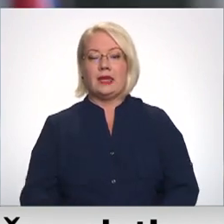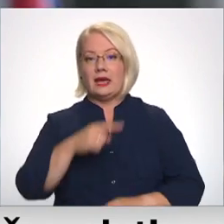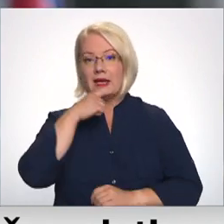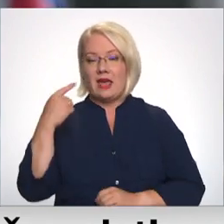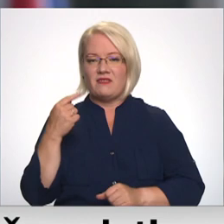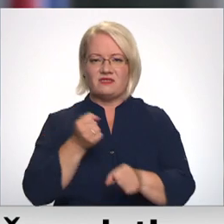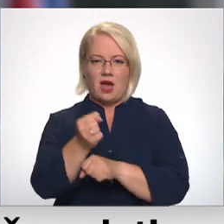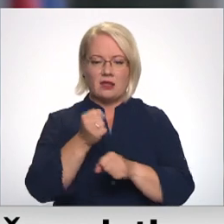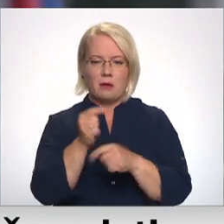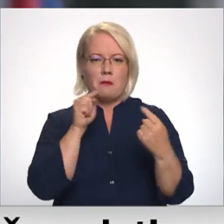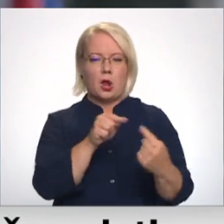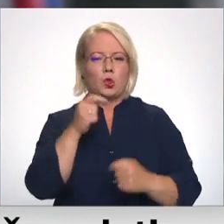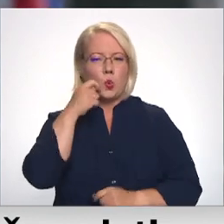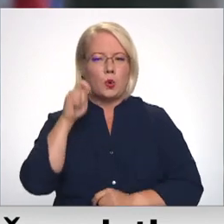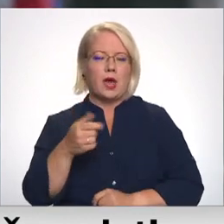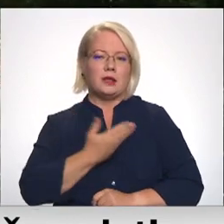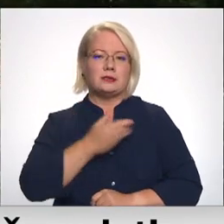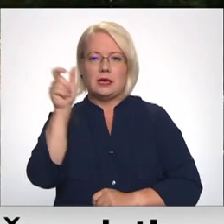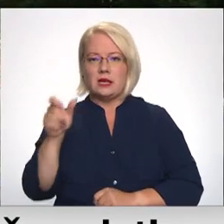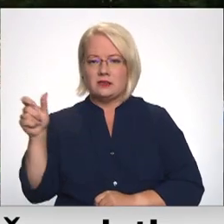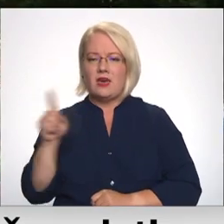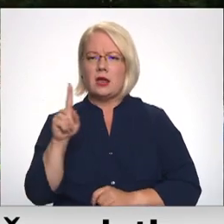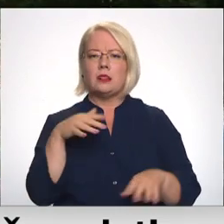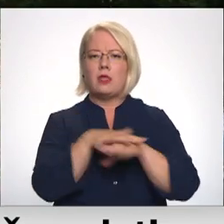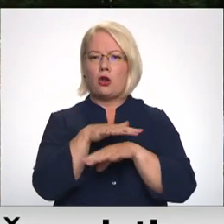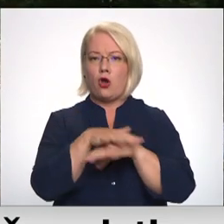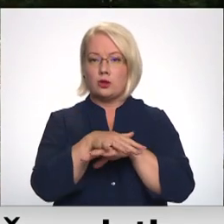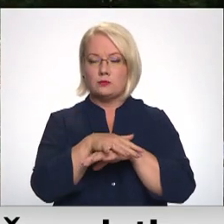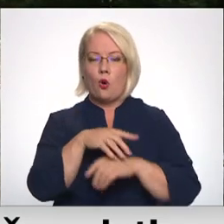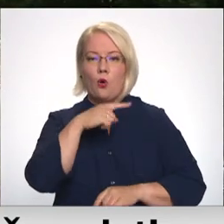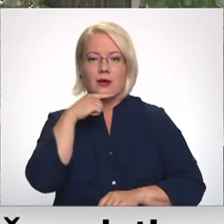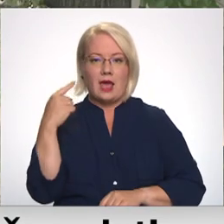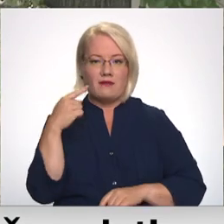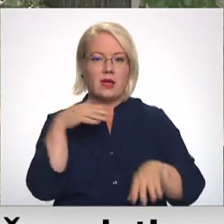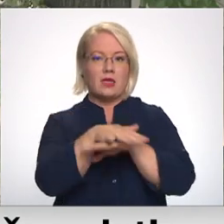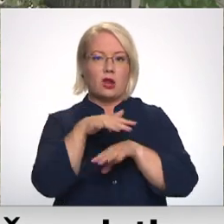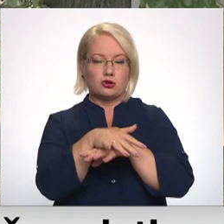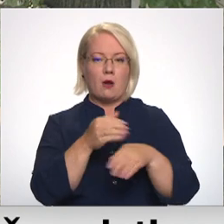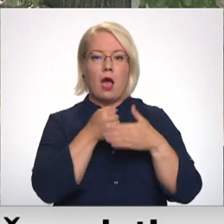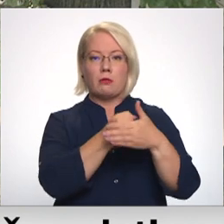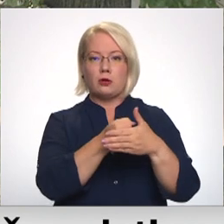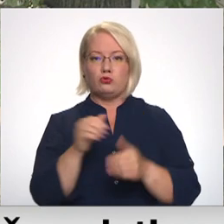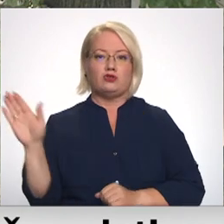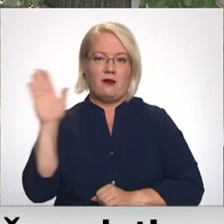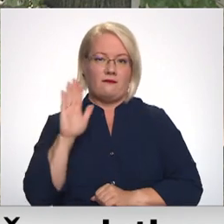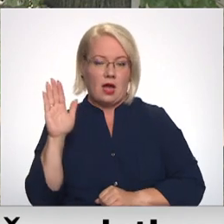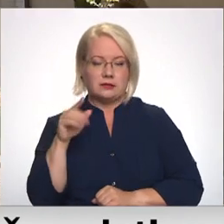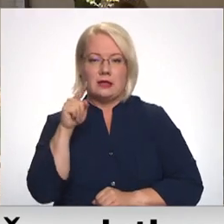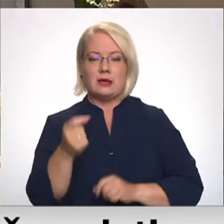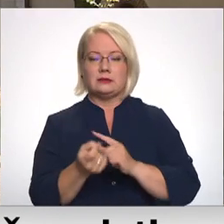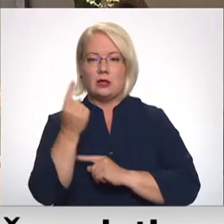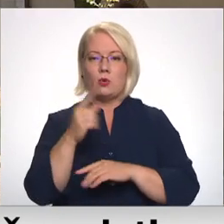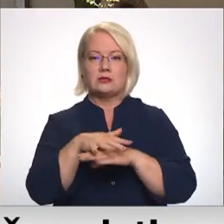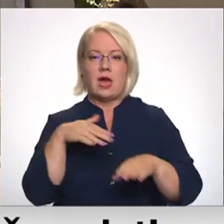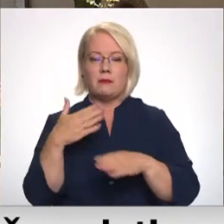Krievijas vardarbība pret Ukrainas civiliedzīvotājiem ir terorisms un Krievija terorismu atbalstoša valsts. Tas izriet no Saeimas